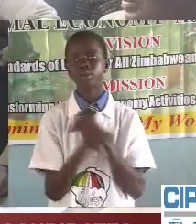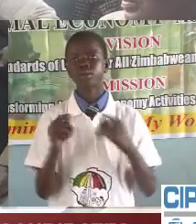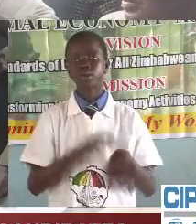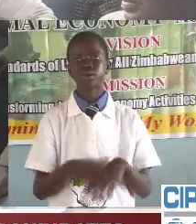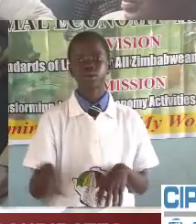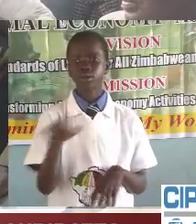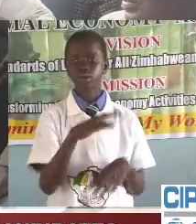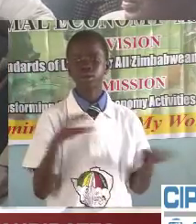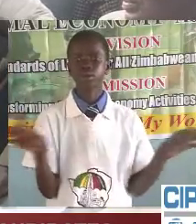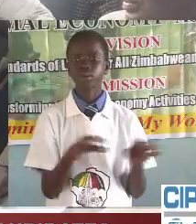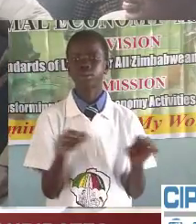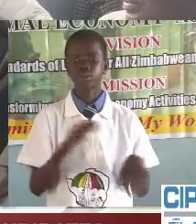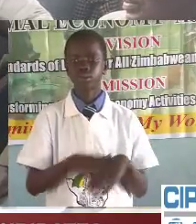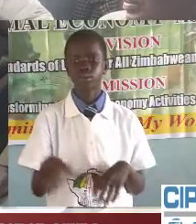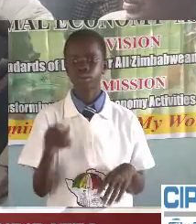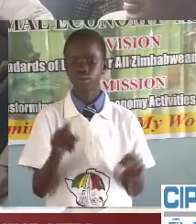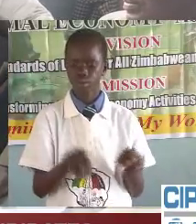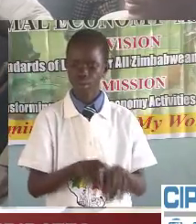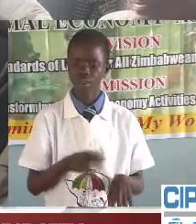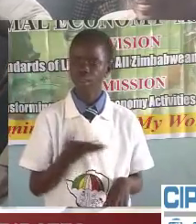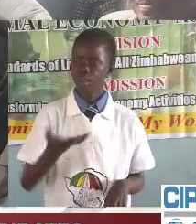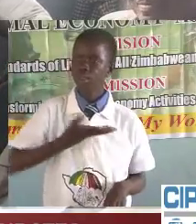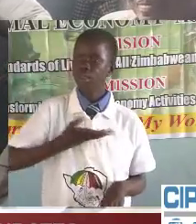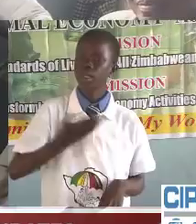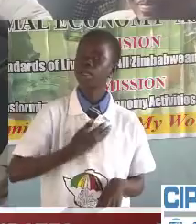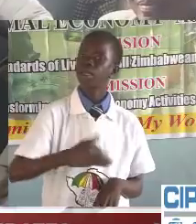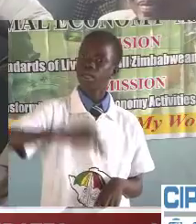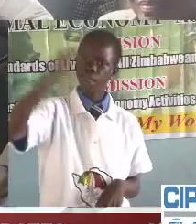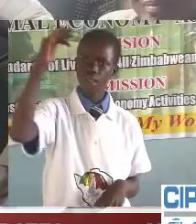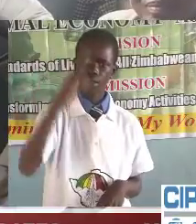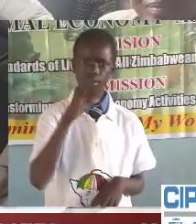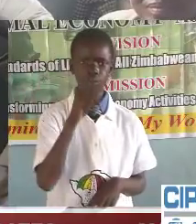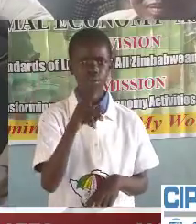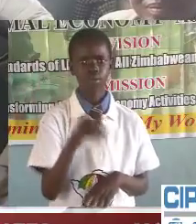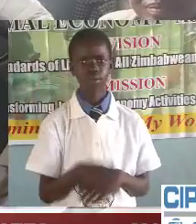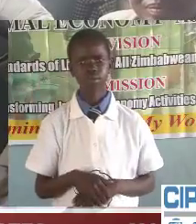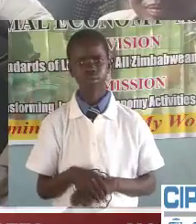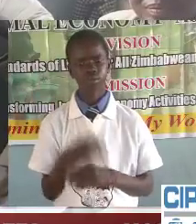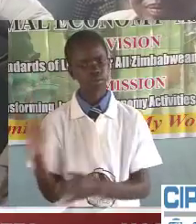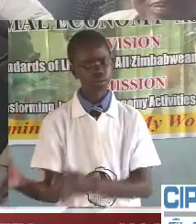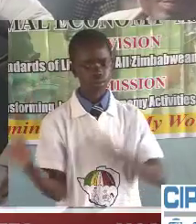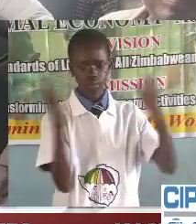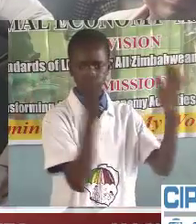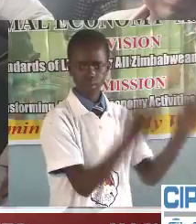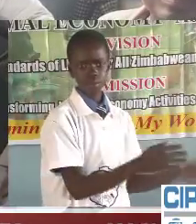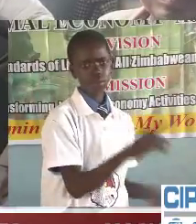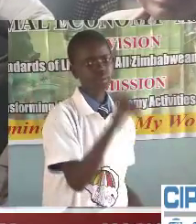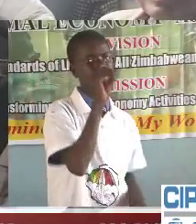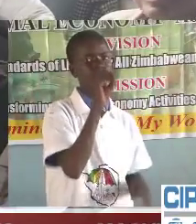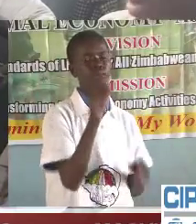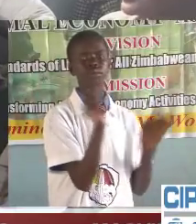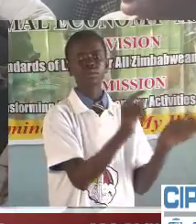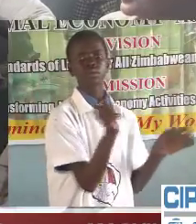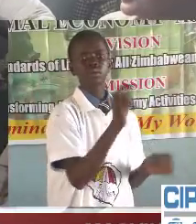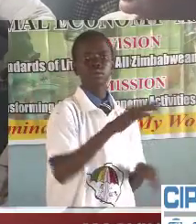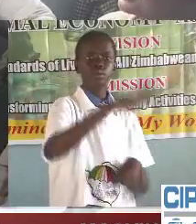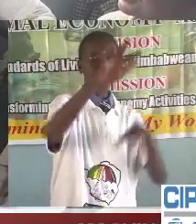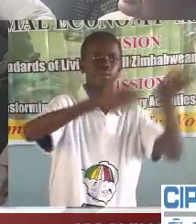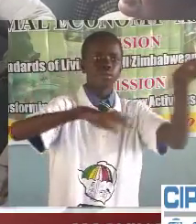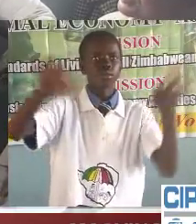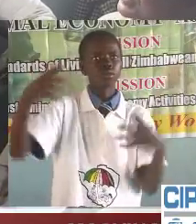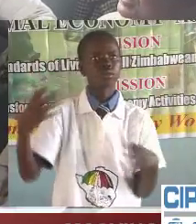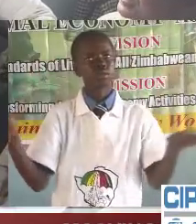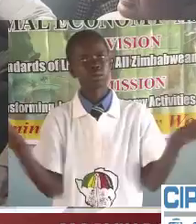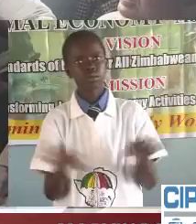maformal. Ndopatiri kuda kuita head towards. Kuti tibve mustriti tichiindawo muzvitoro kana kuti